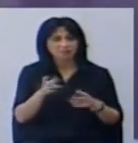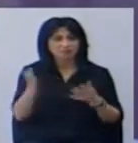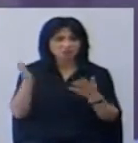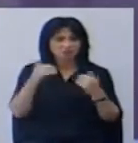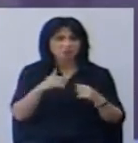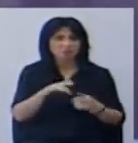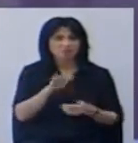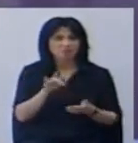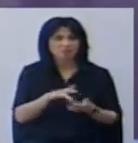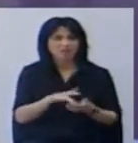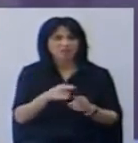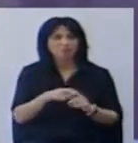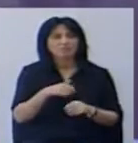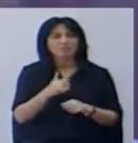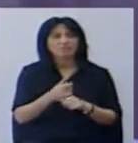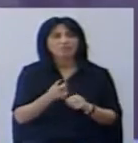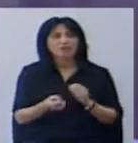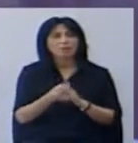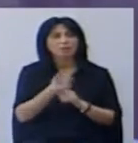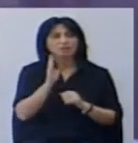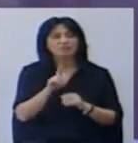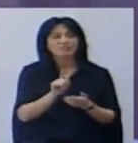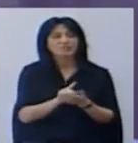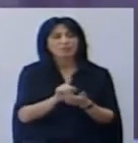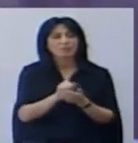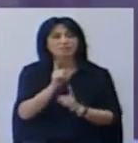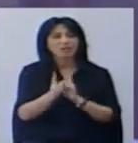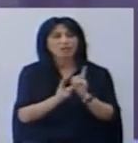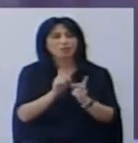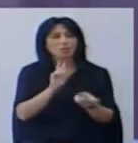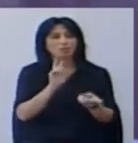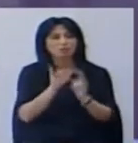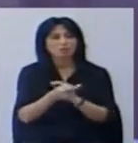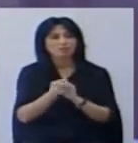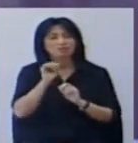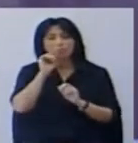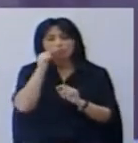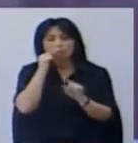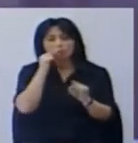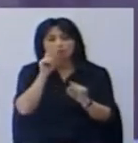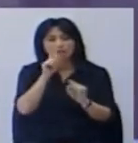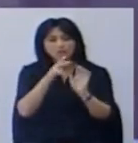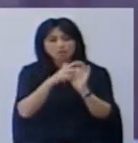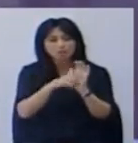ჩამოიყვანს ქალაქში. ჩემი მთავარი ამოცანა იქნება საპენსიო რეფორმა შეიცვალოს. მოხუცი, რომელიც